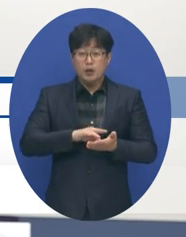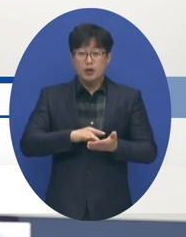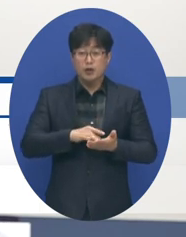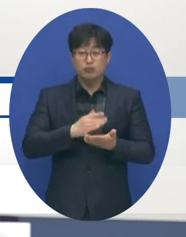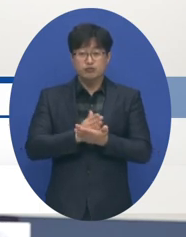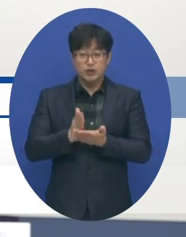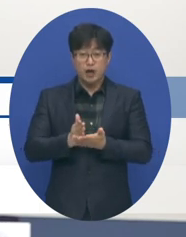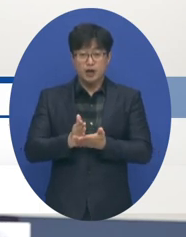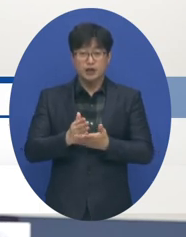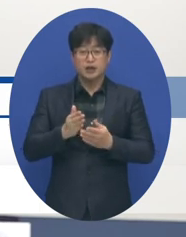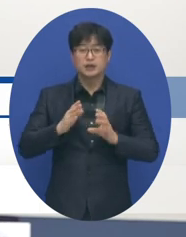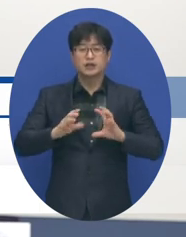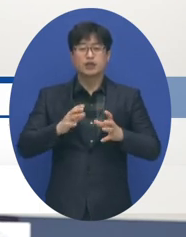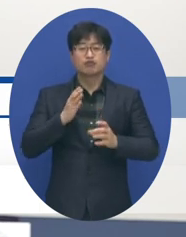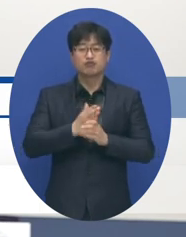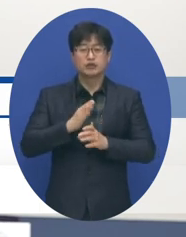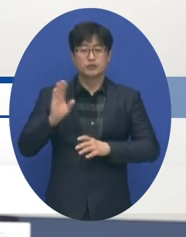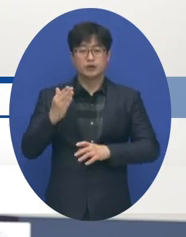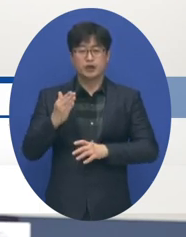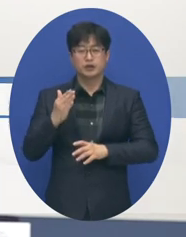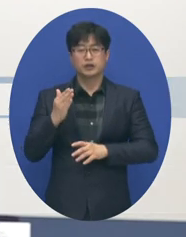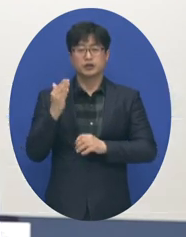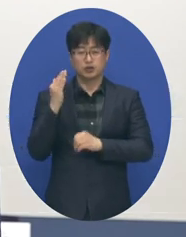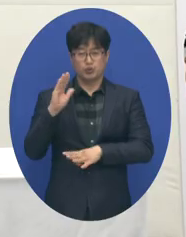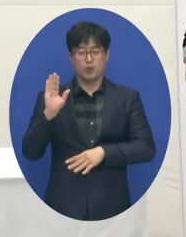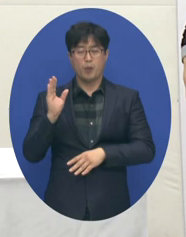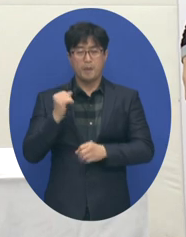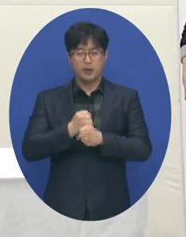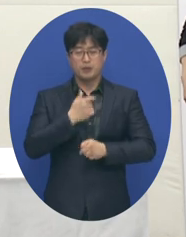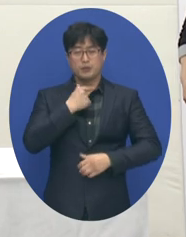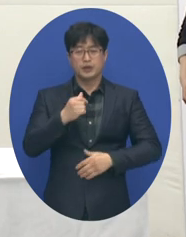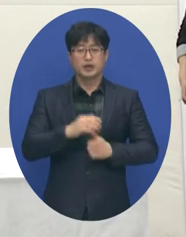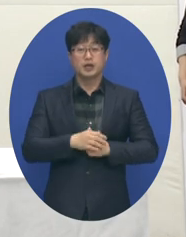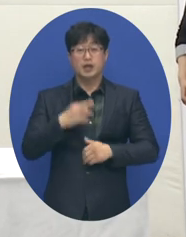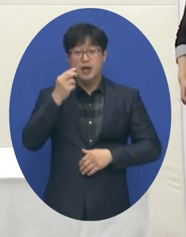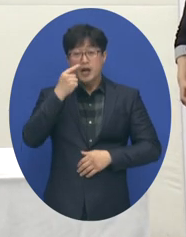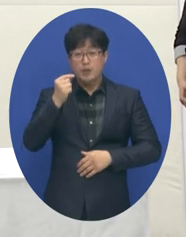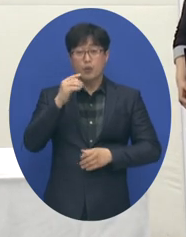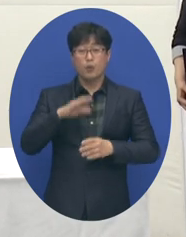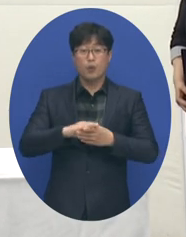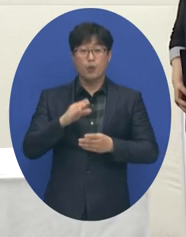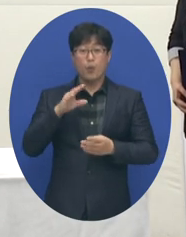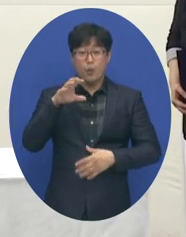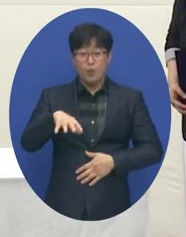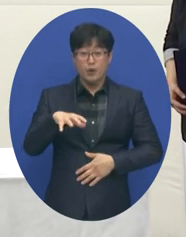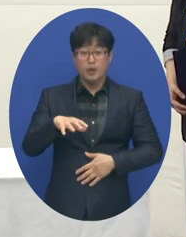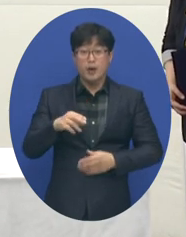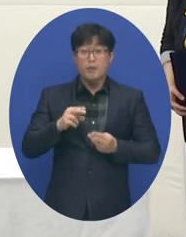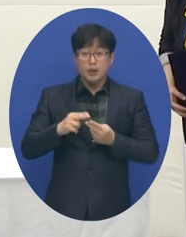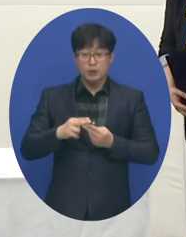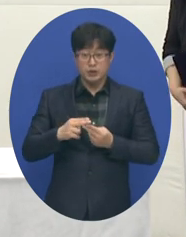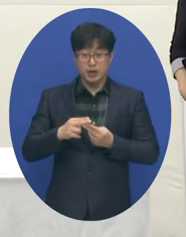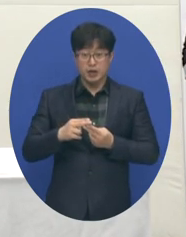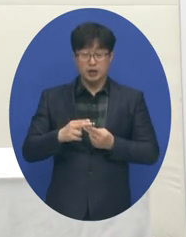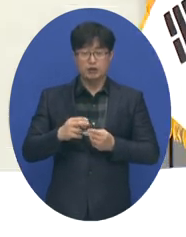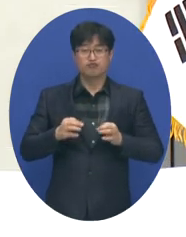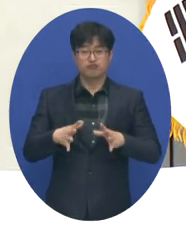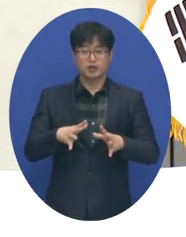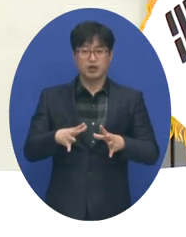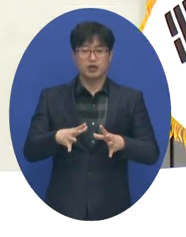하는 큰 계기를 만들 것이 되겠습니다. 일본에서는 반도체 관련 투자 유치 성과가